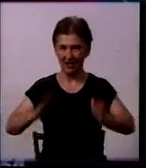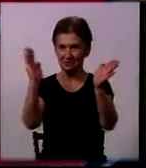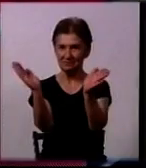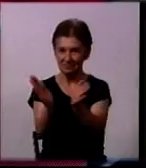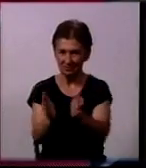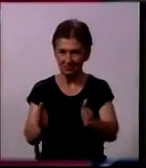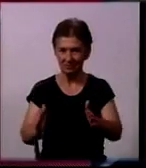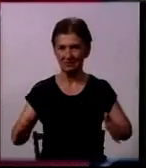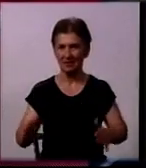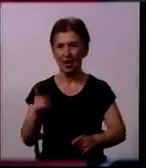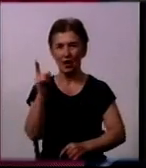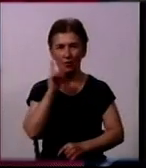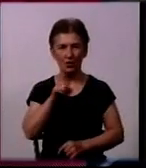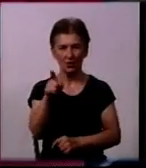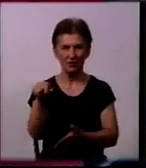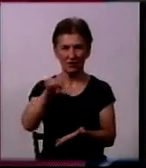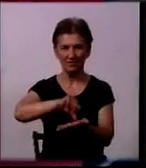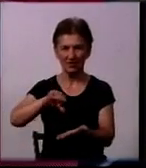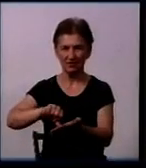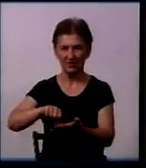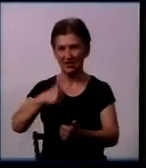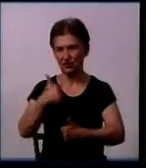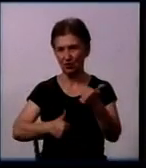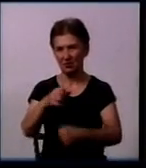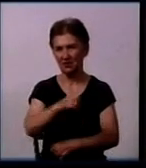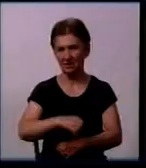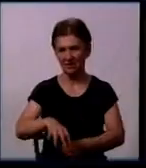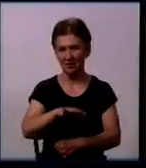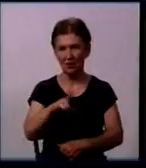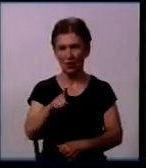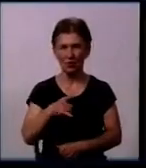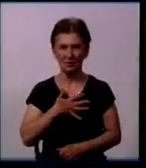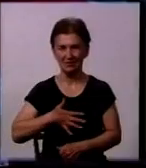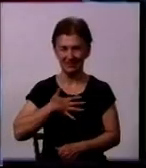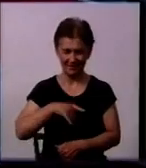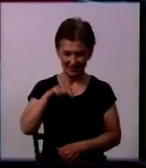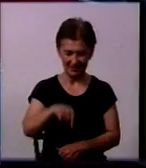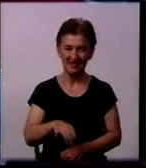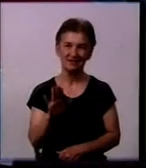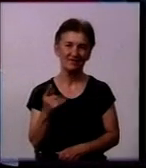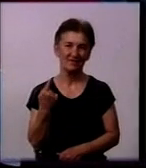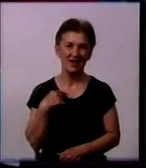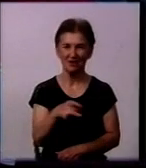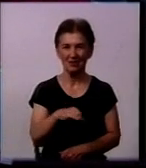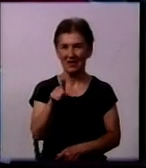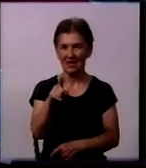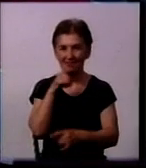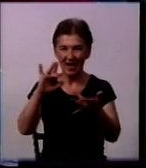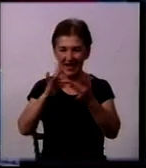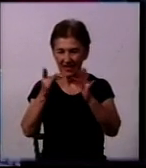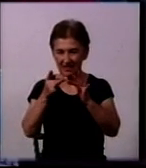стегна. Поки Надія виступала на чемпіонаті Європи, тренер вболівав за неї у Кропивницькому. Була пряма трансляція в інтернеті.